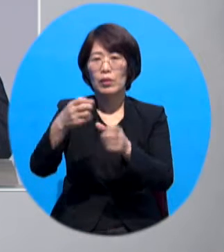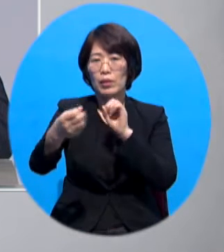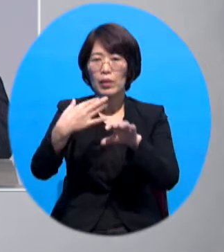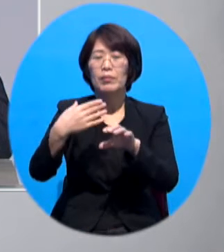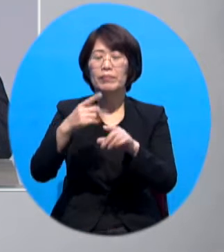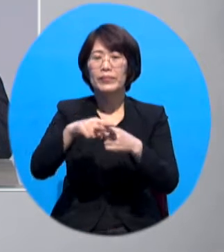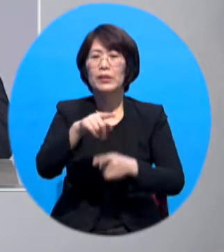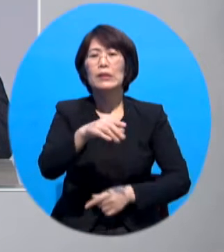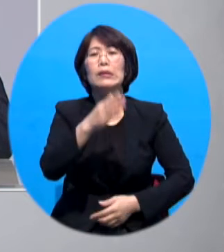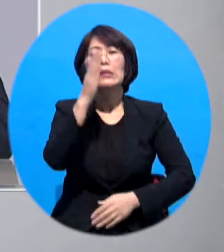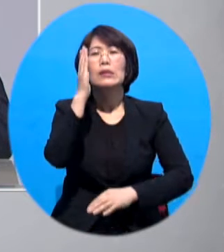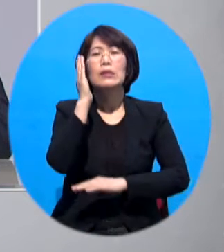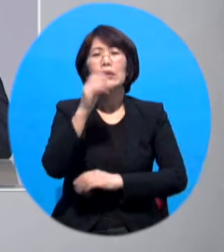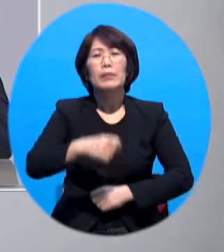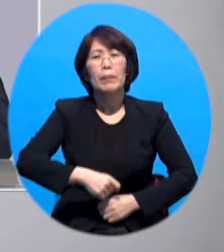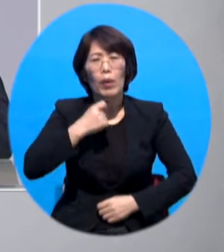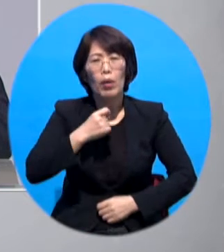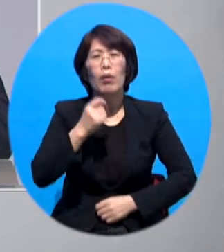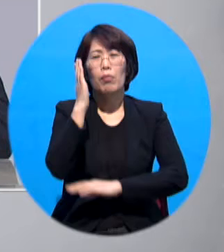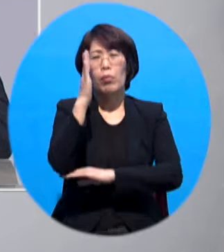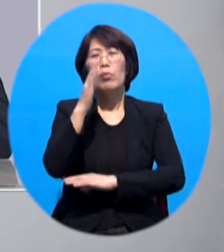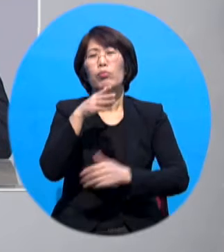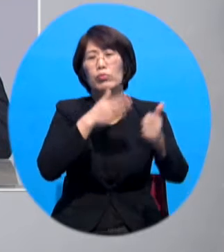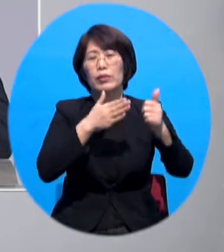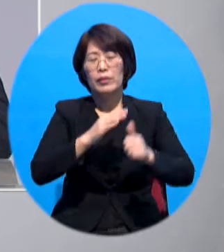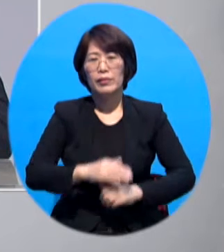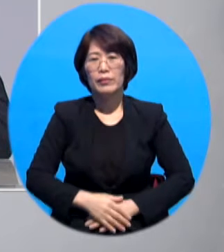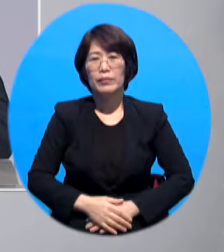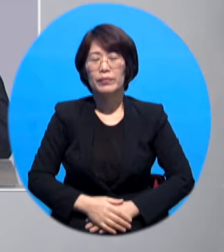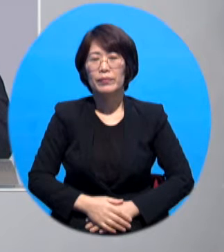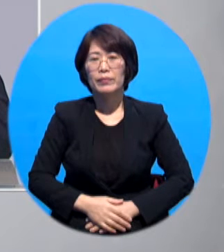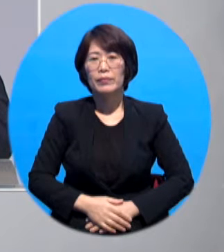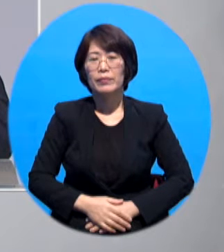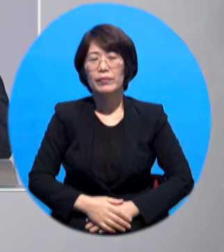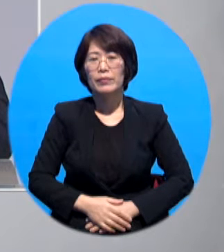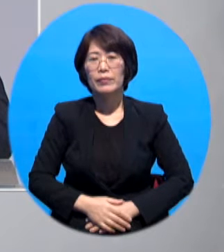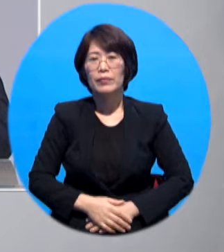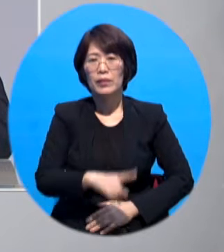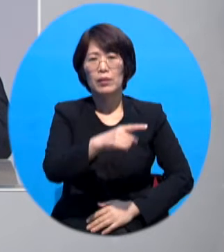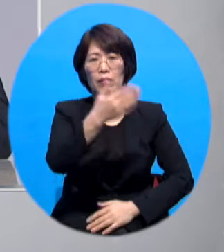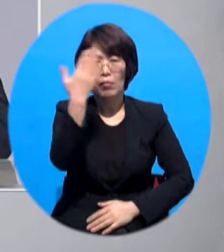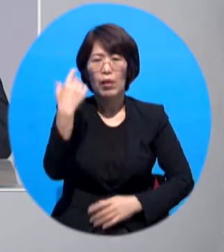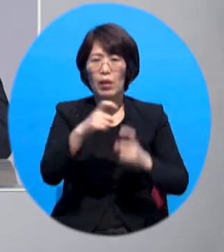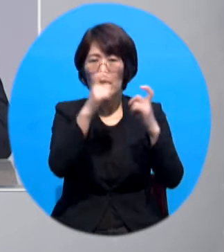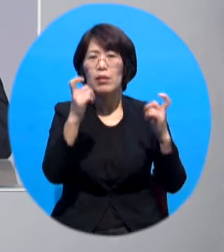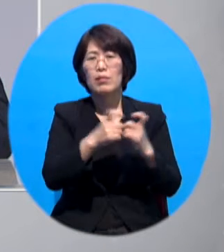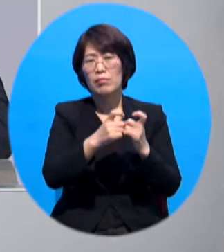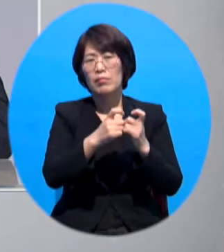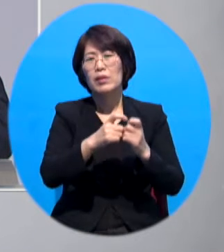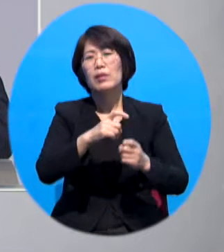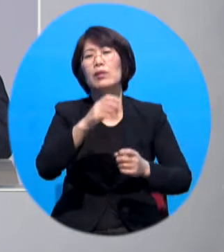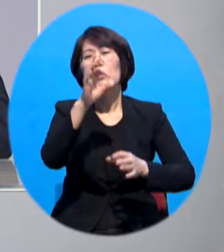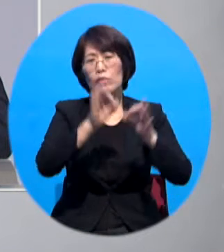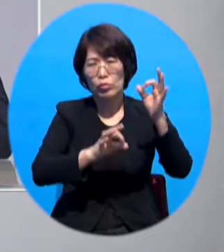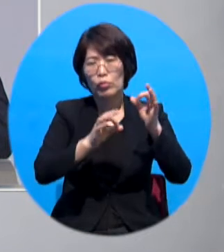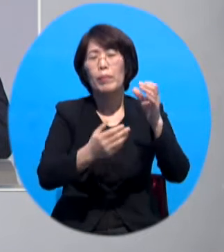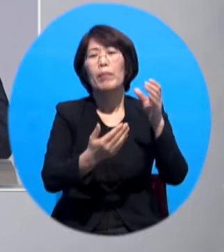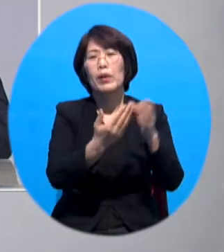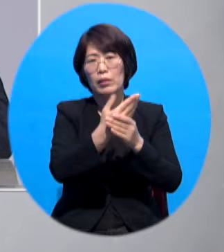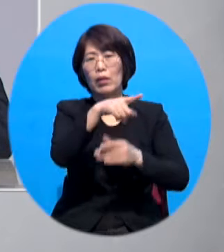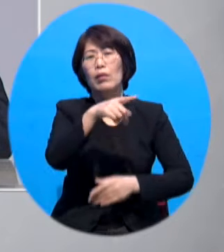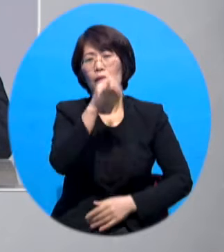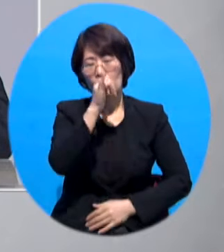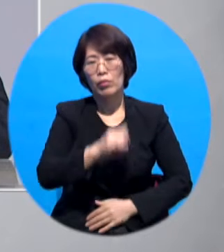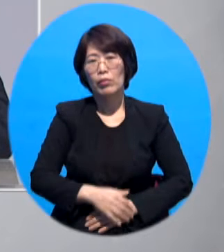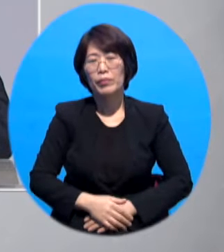팩트는 분명히 밝혀 해야 됩니다 에 어쨌든 개인을 그런 일탈행위 해서 이 기록된 거니 에 분명